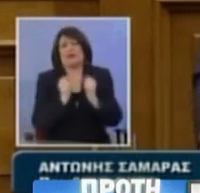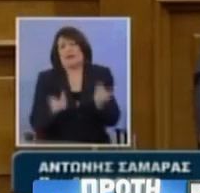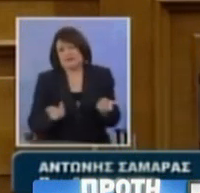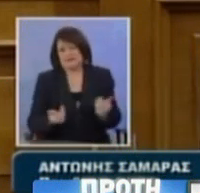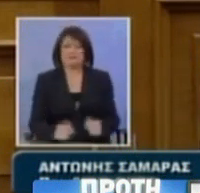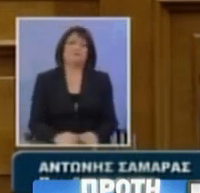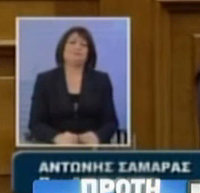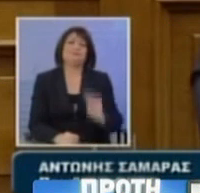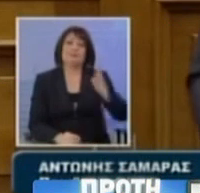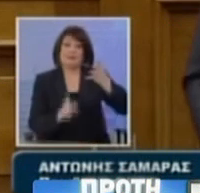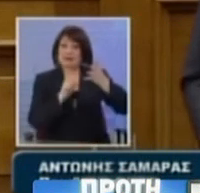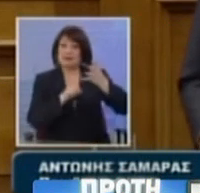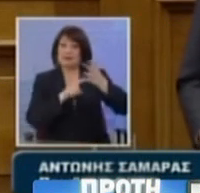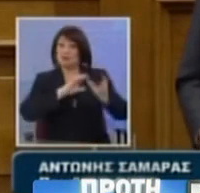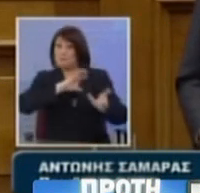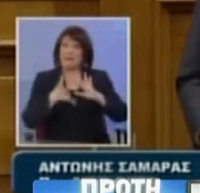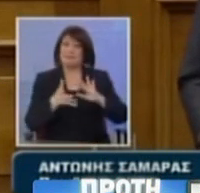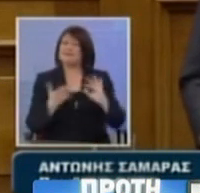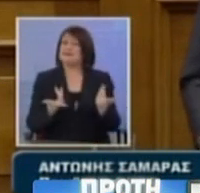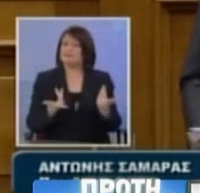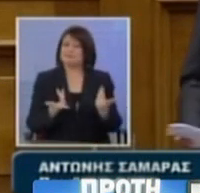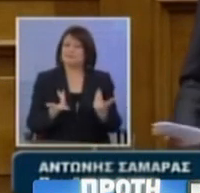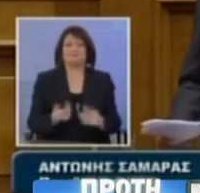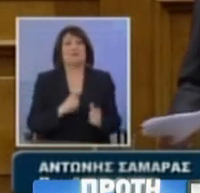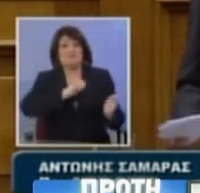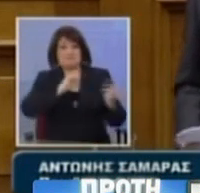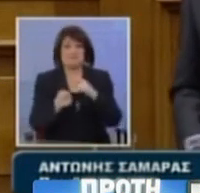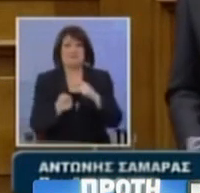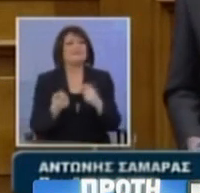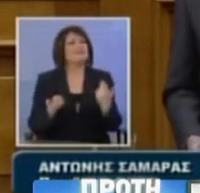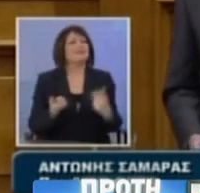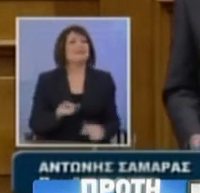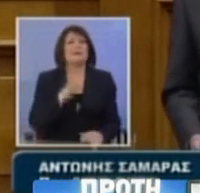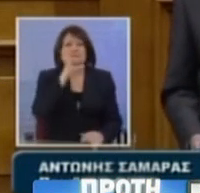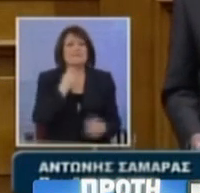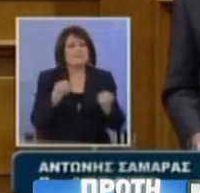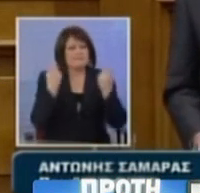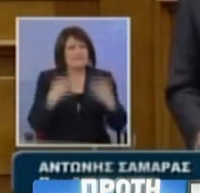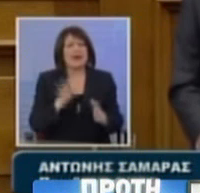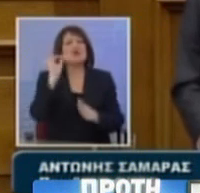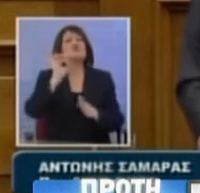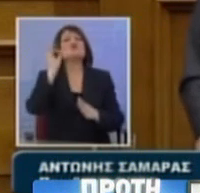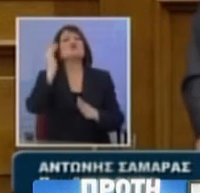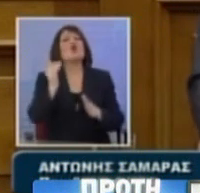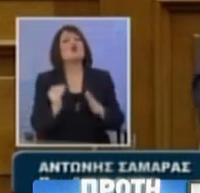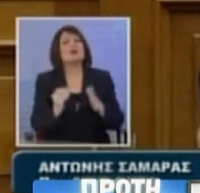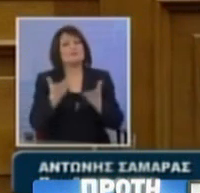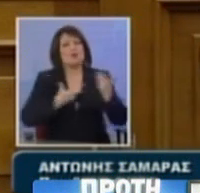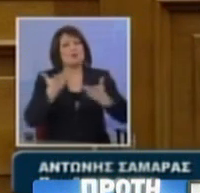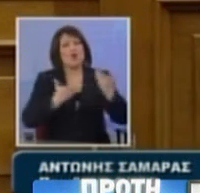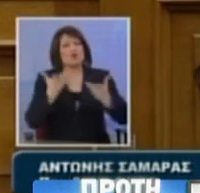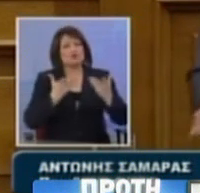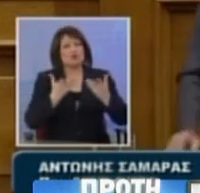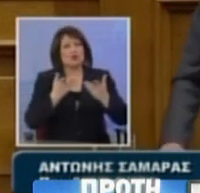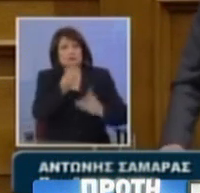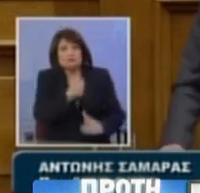Τέταρτη μεγάλη ανατροπή. Η πραγματοποίηση αλλά και η υπέρβαση ακόμα των στόχων του προϋπολογισμού. Και αυτό συμβαίνει για πρώτη φορά από όταν